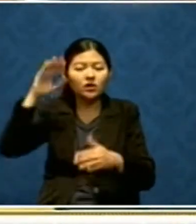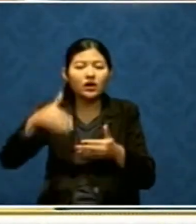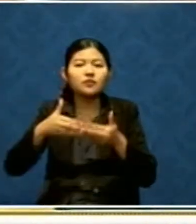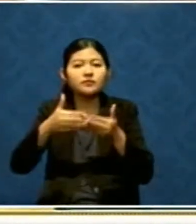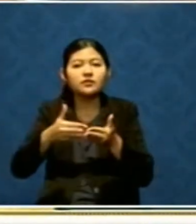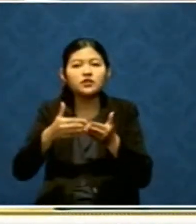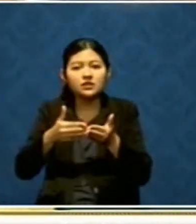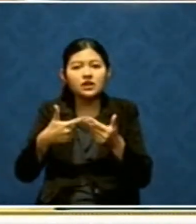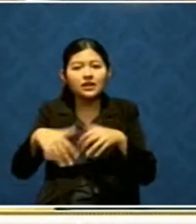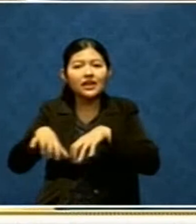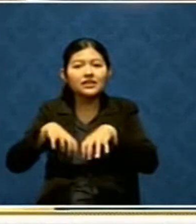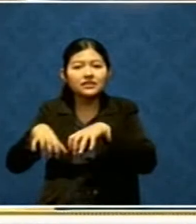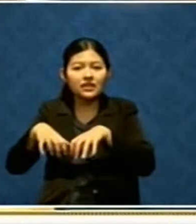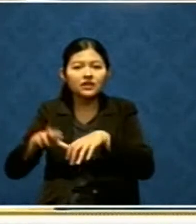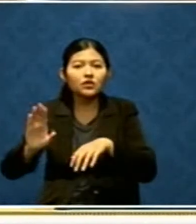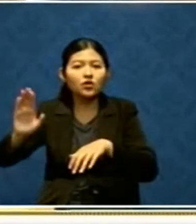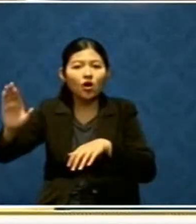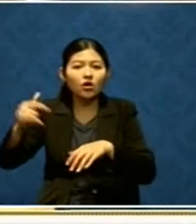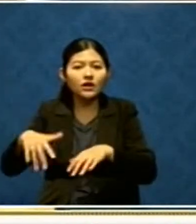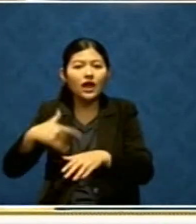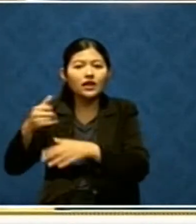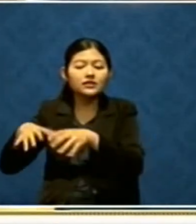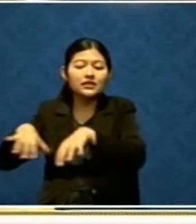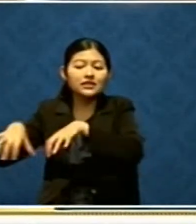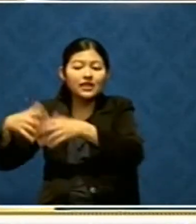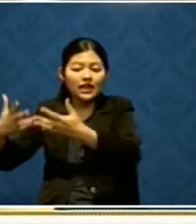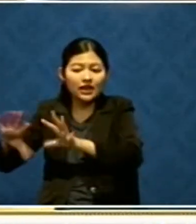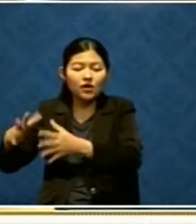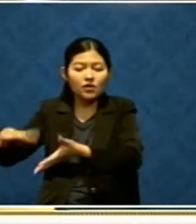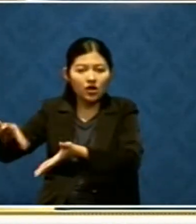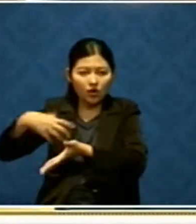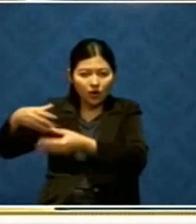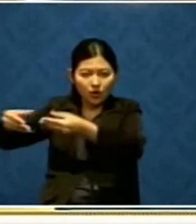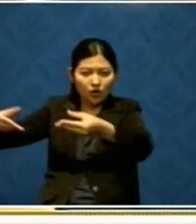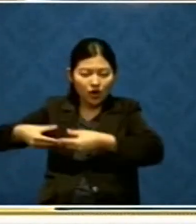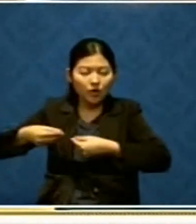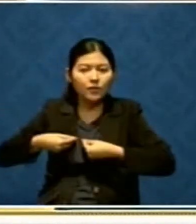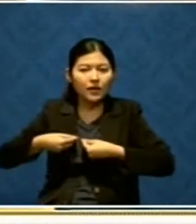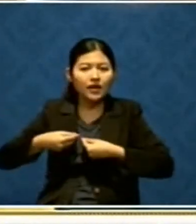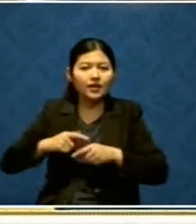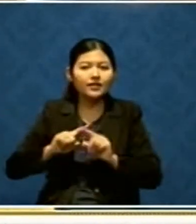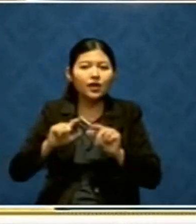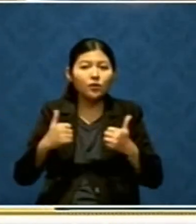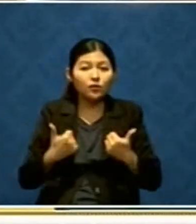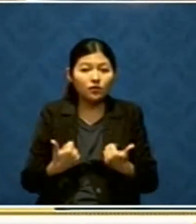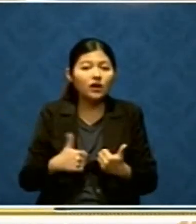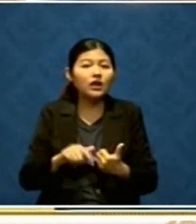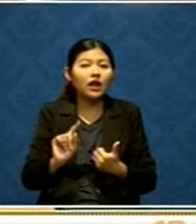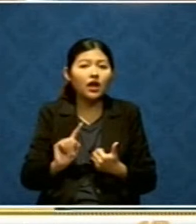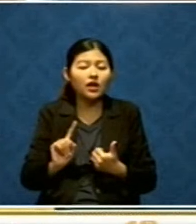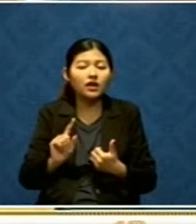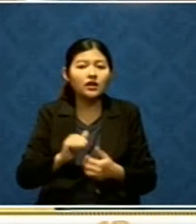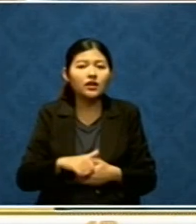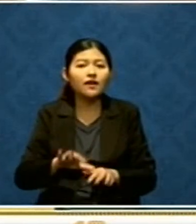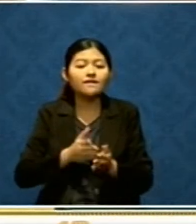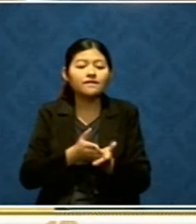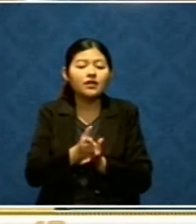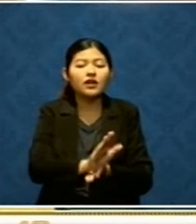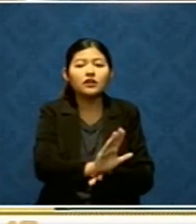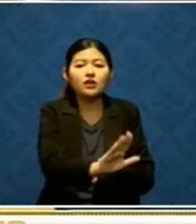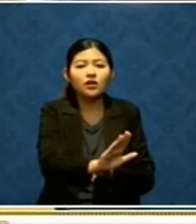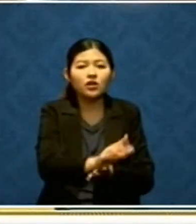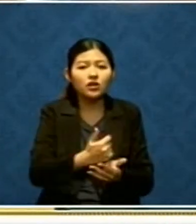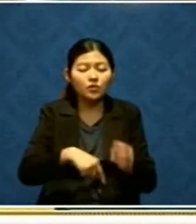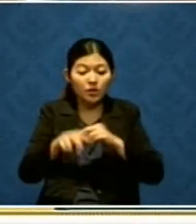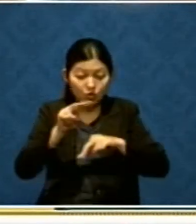การอยู่มาจบเขาก็รายงานมาแต่คงไม่ต้องครับวันนี้ผมก็ให้ฝ่ายเจรเนี่ยล